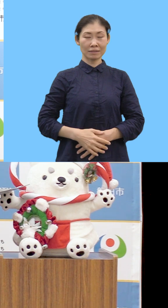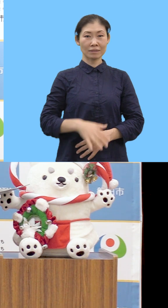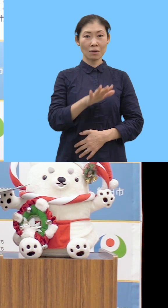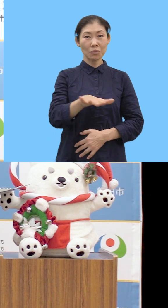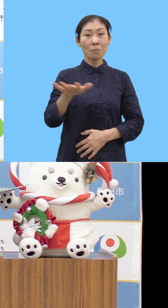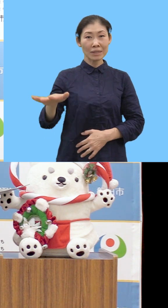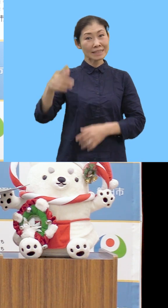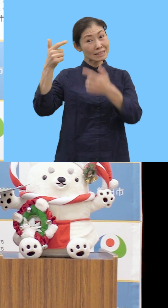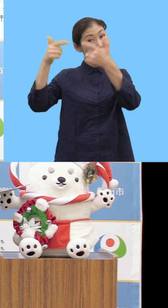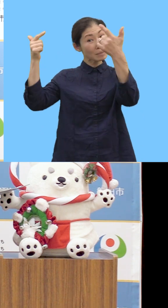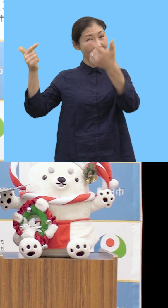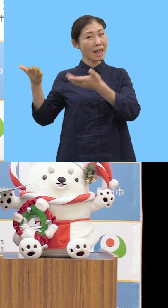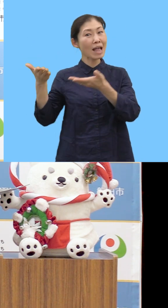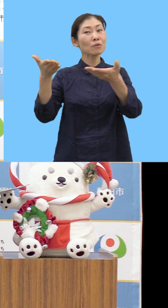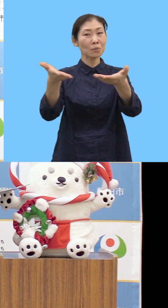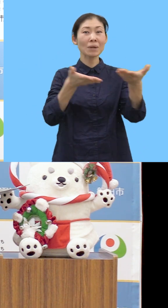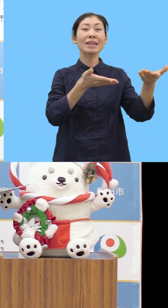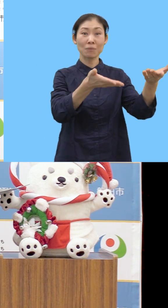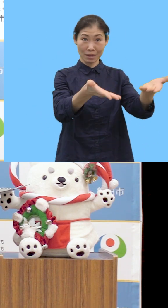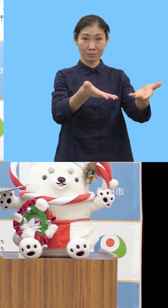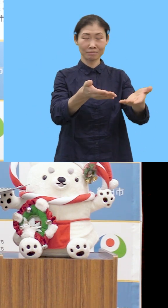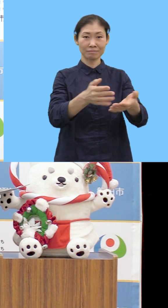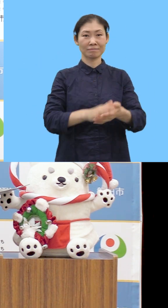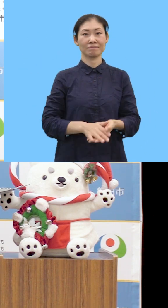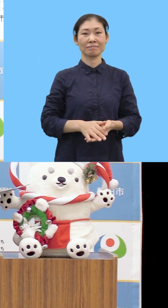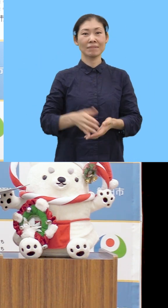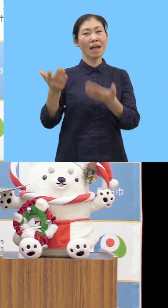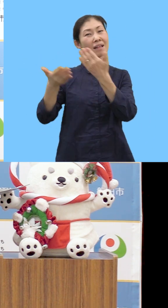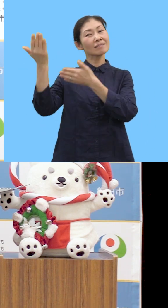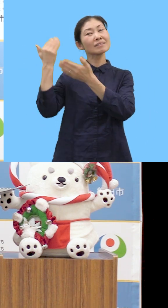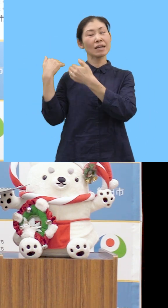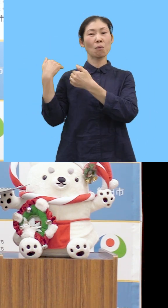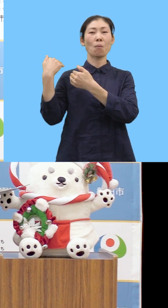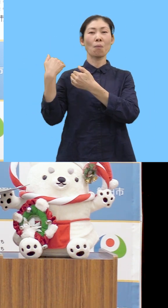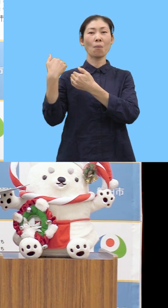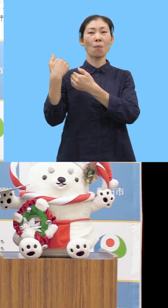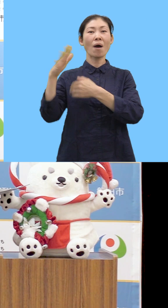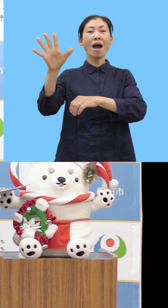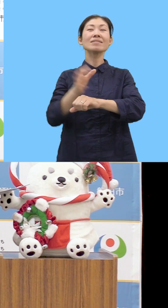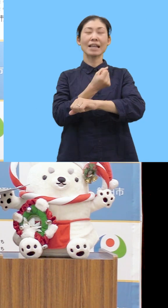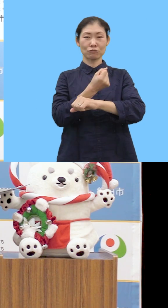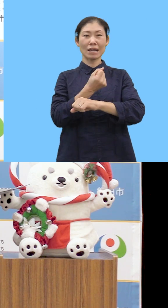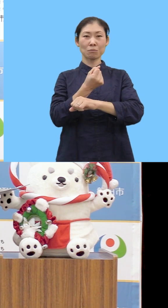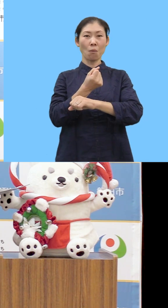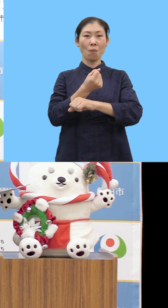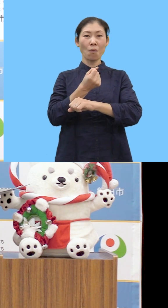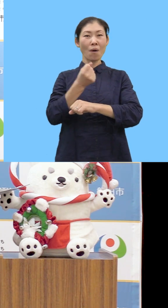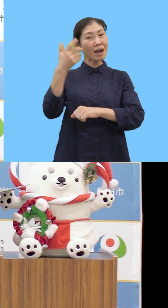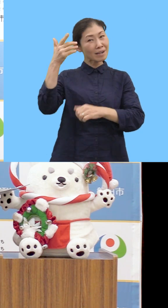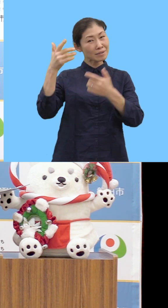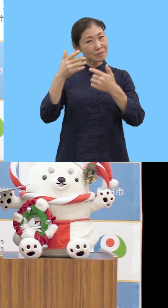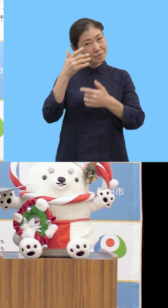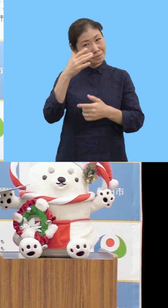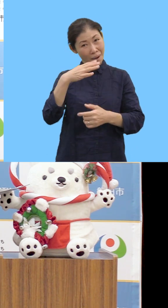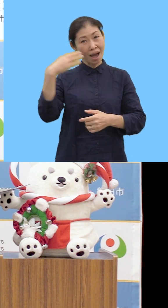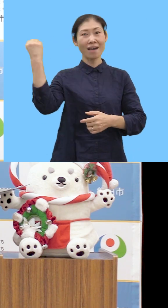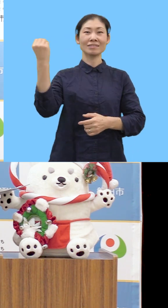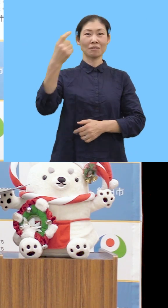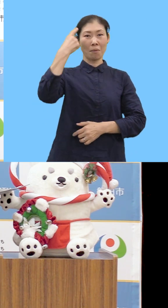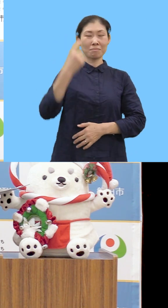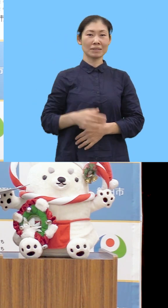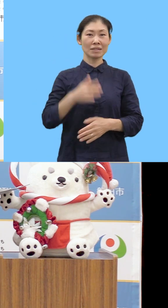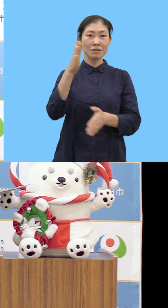てくれて、本当にプロの選手、OB たちの選手たちはありがたいなというふうに思いました。やはりスポーツの町磐田とし